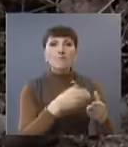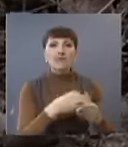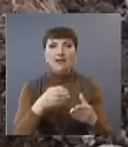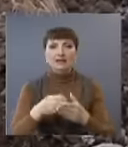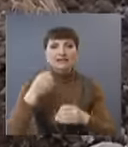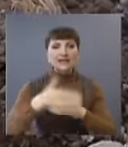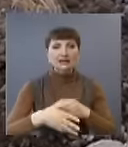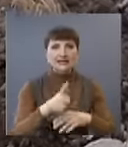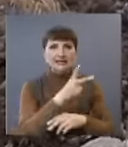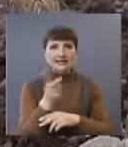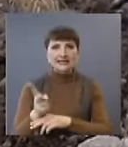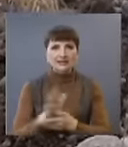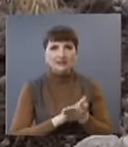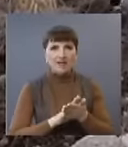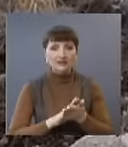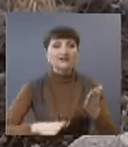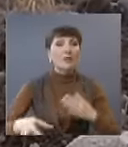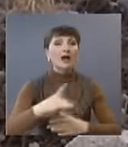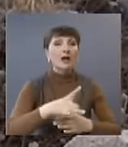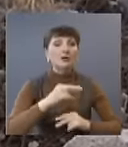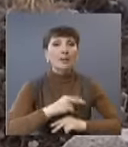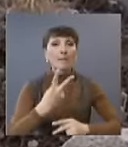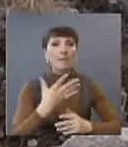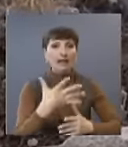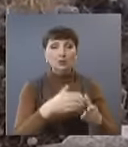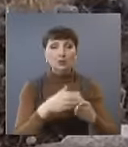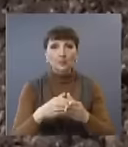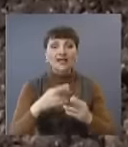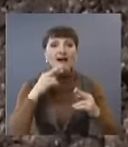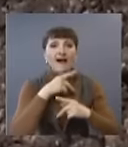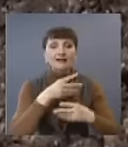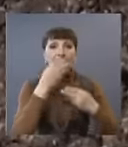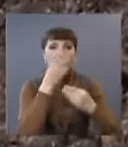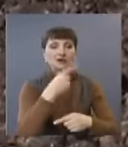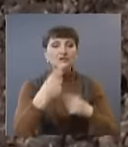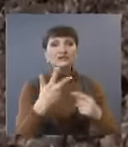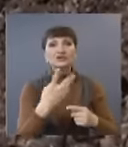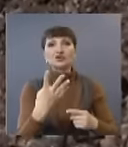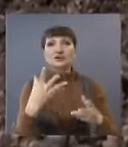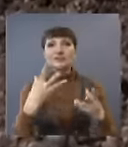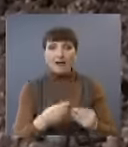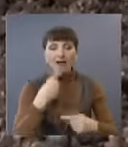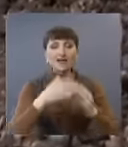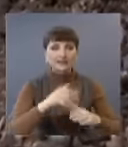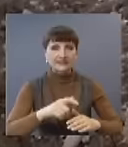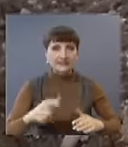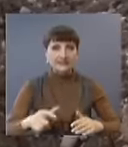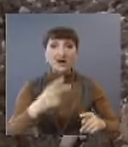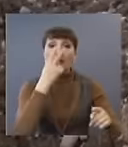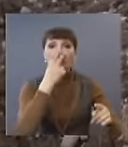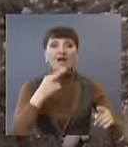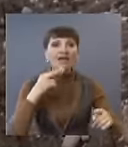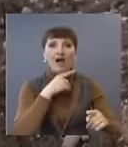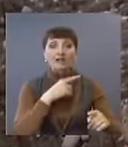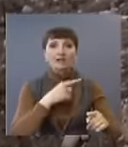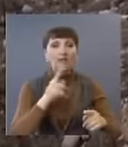центра дезинфекции. Всего по району работают 5 таких групп. Отрава подействует на грызунов через 3-4 дня, обещают специалисты. Привыкание к этому виду